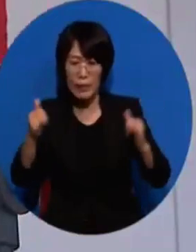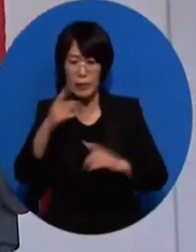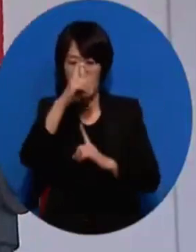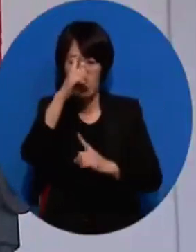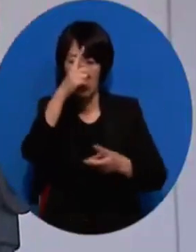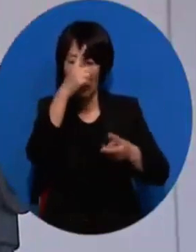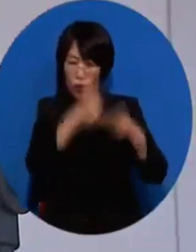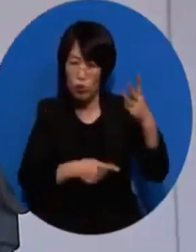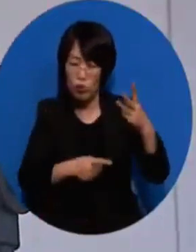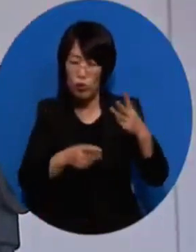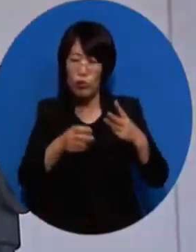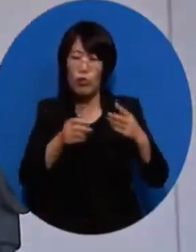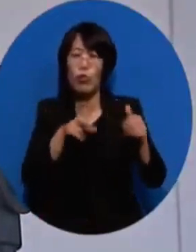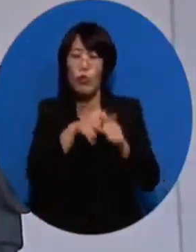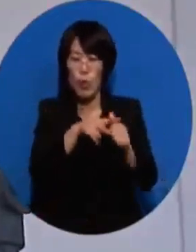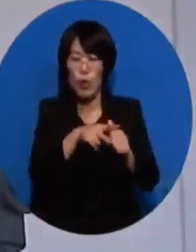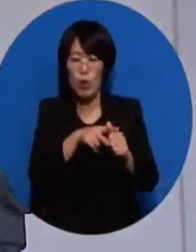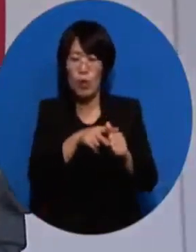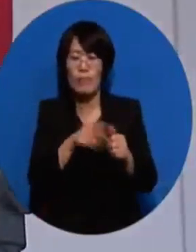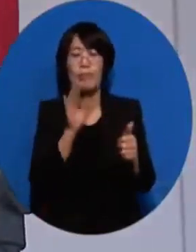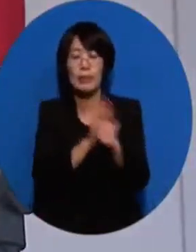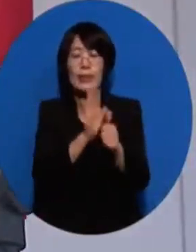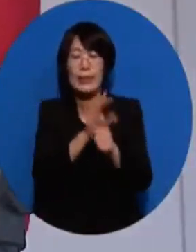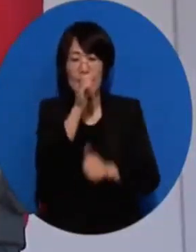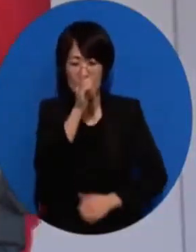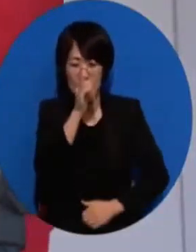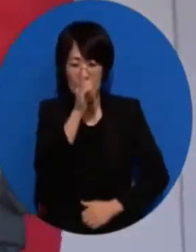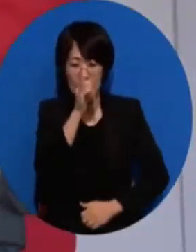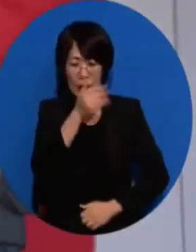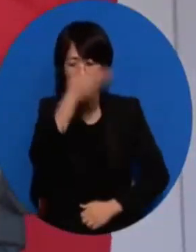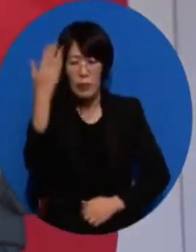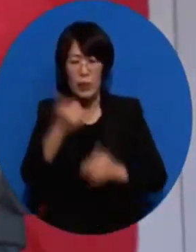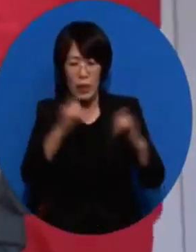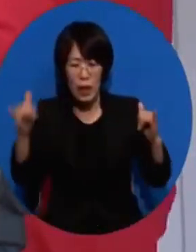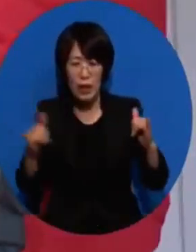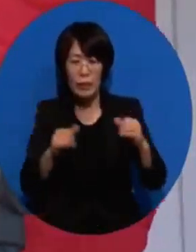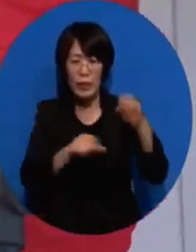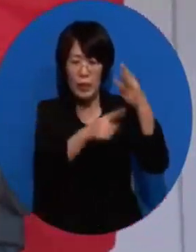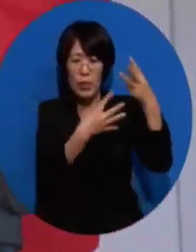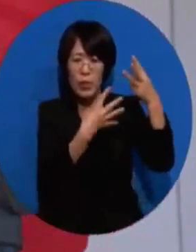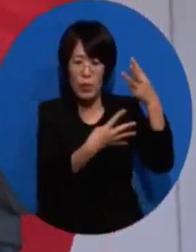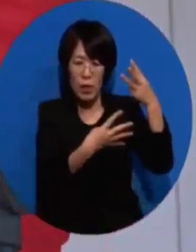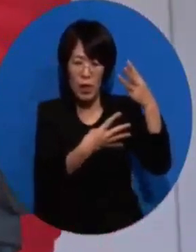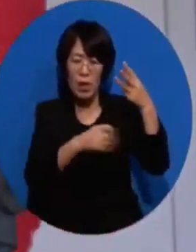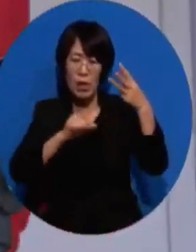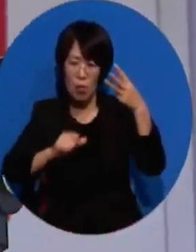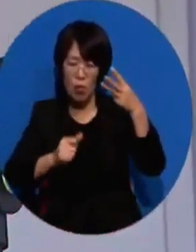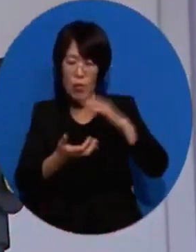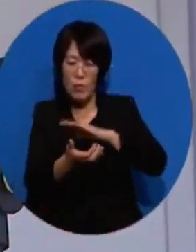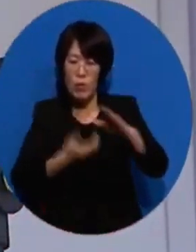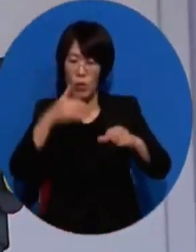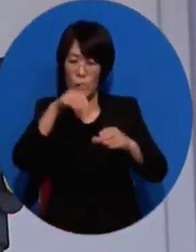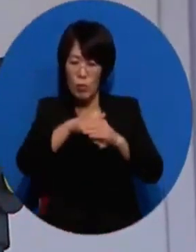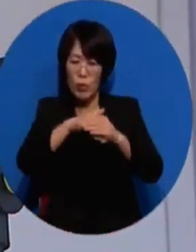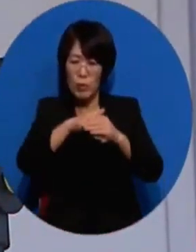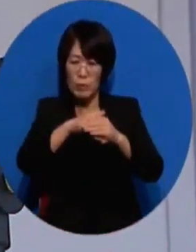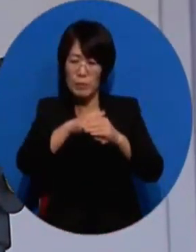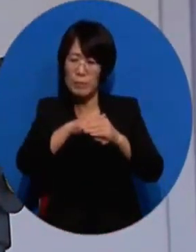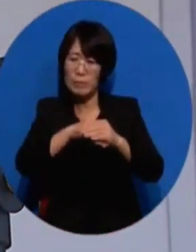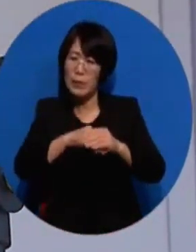후보에게 응답하고 있는 겁니다. 이 젊은 유권자들은 3월 4일,